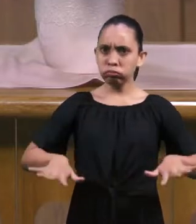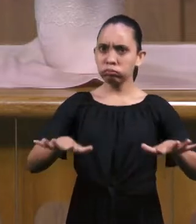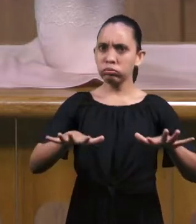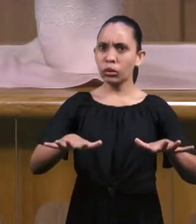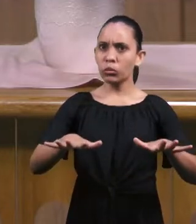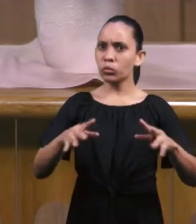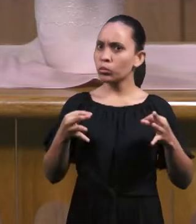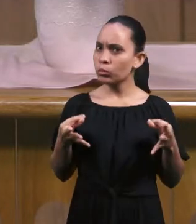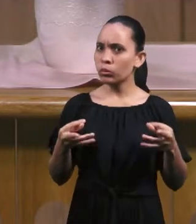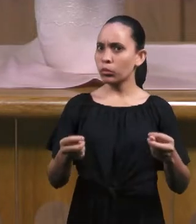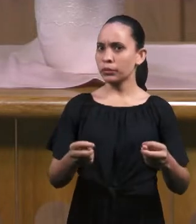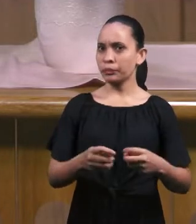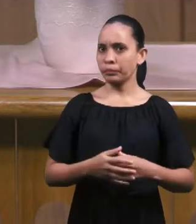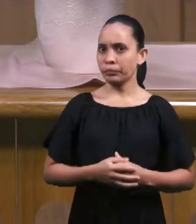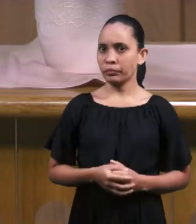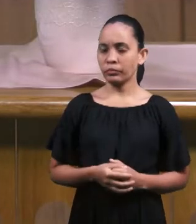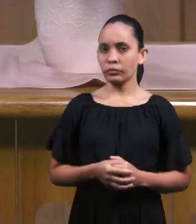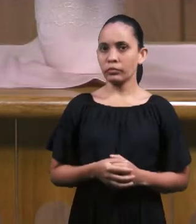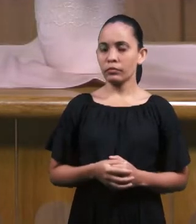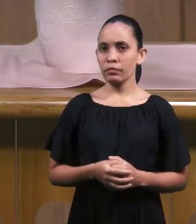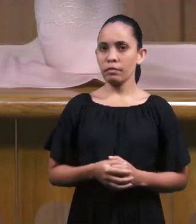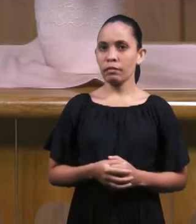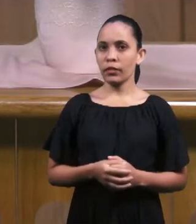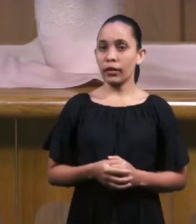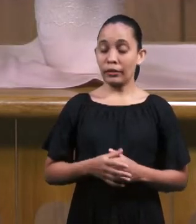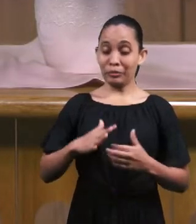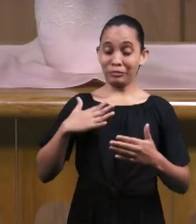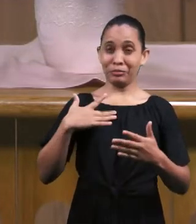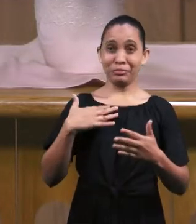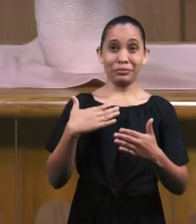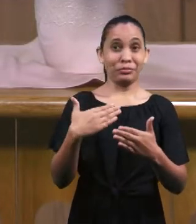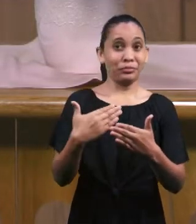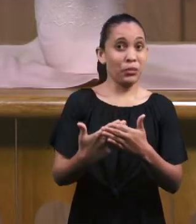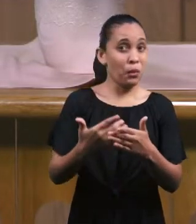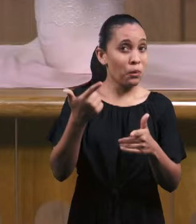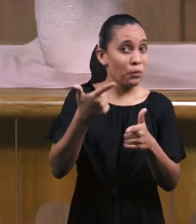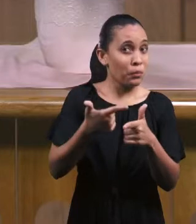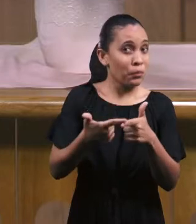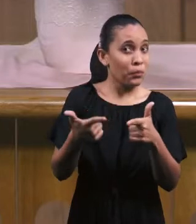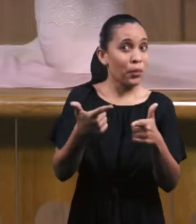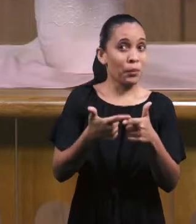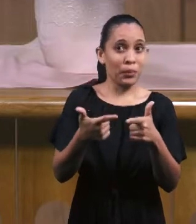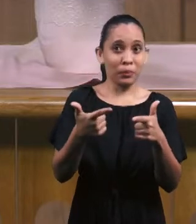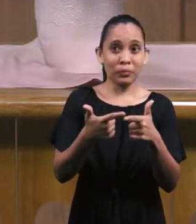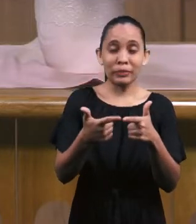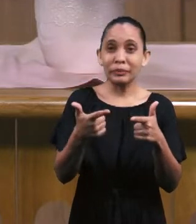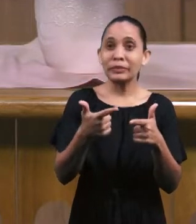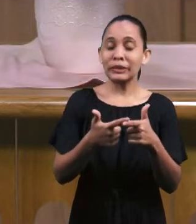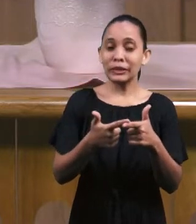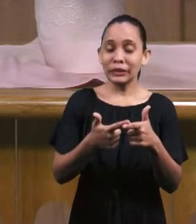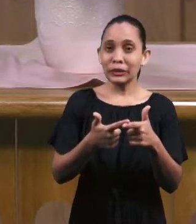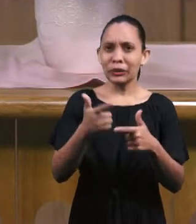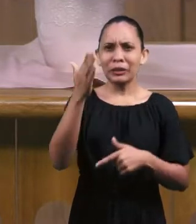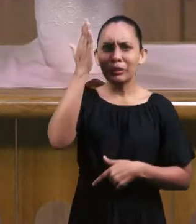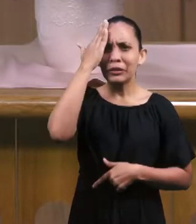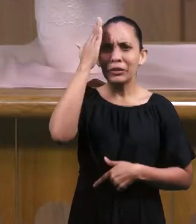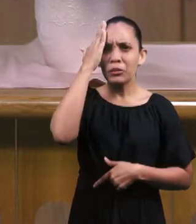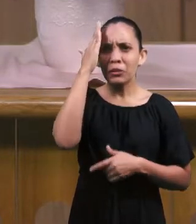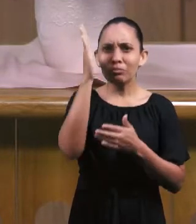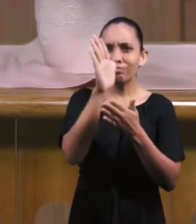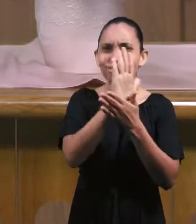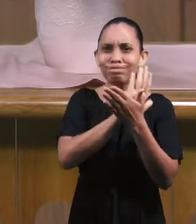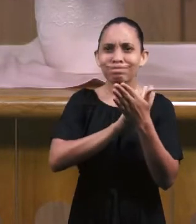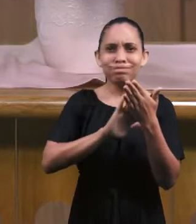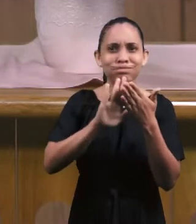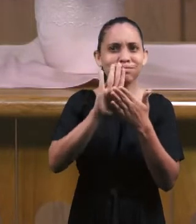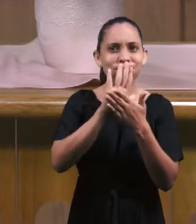Et cela a apporté des conséquences. L'obscurantisme, plus grand encore. Les personnes étaient emprisonnées à